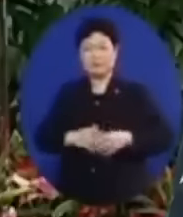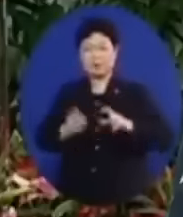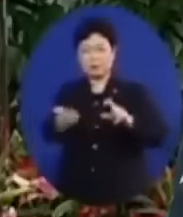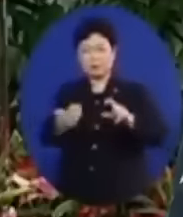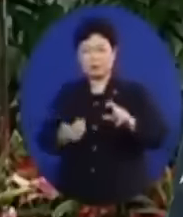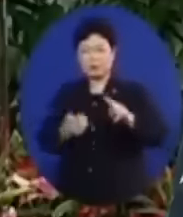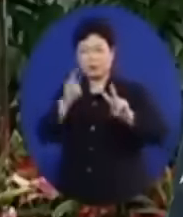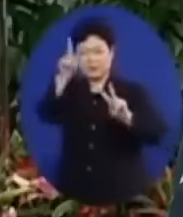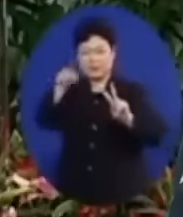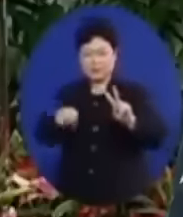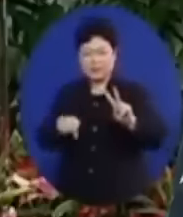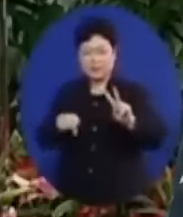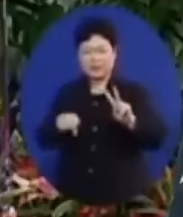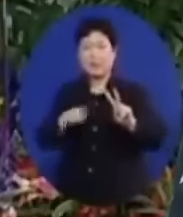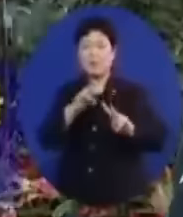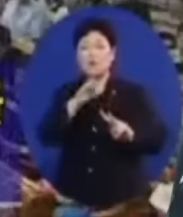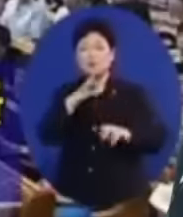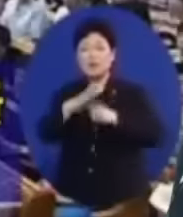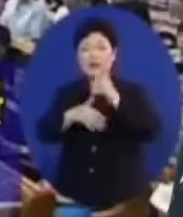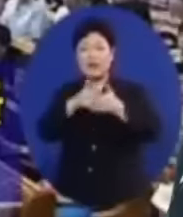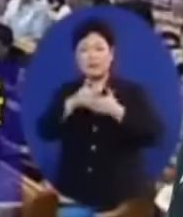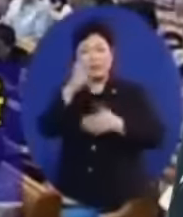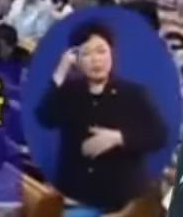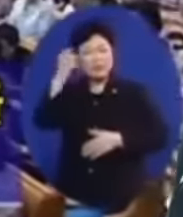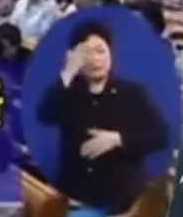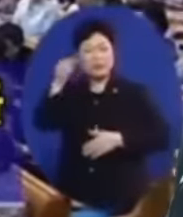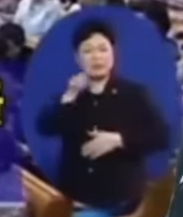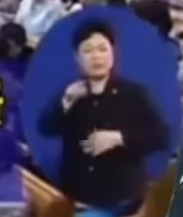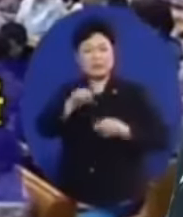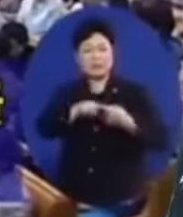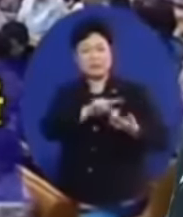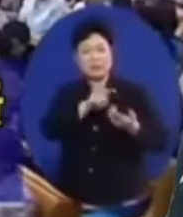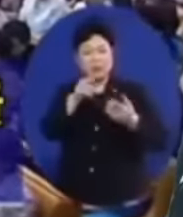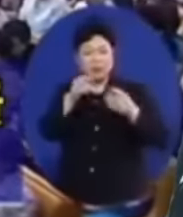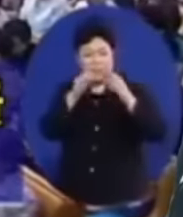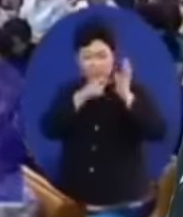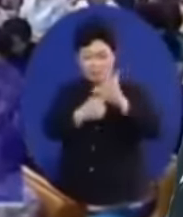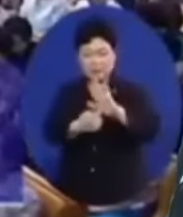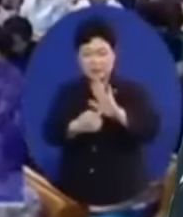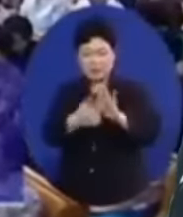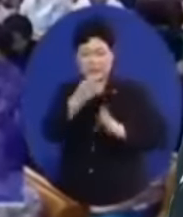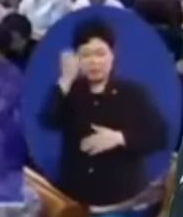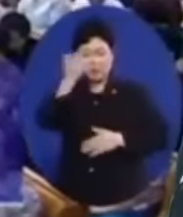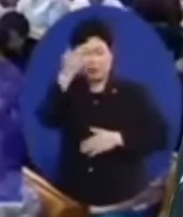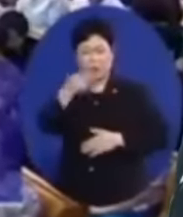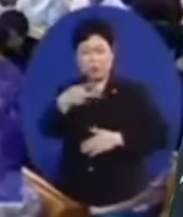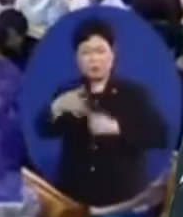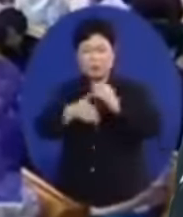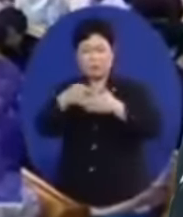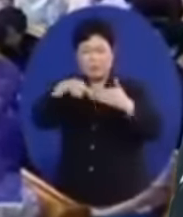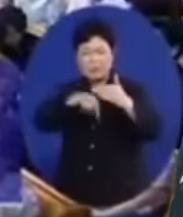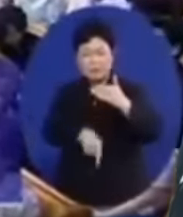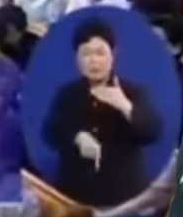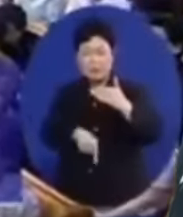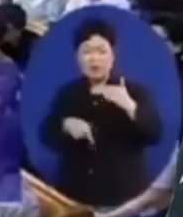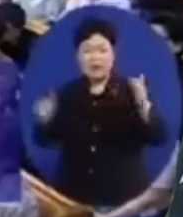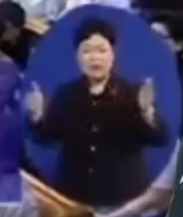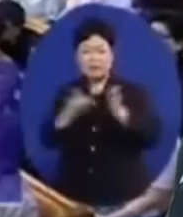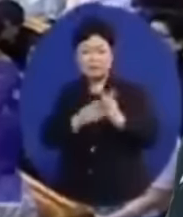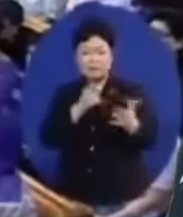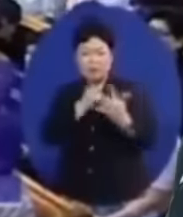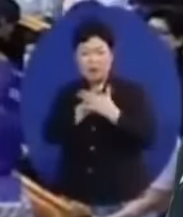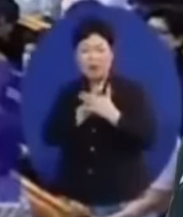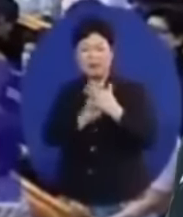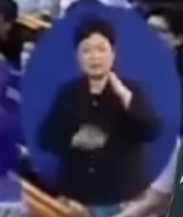고린도전서 2장 10절로 11절에 오직 하나님이 성령으로 이것을 우리에게 보이셨으니 성령은 모든 것, 하나님의 깊은 것까지라도